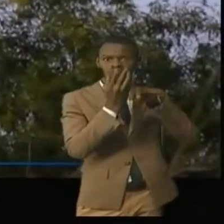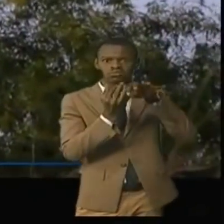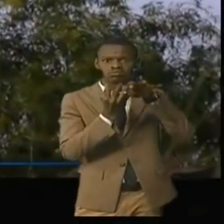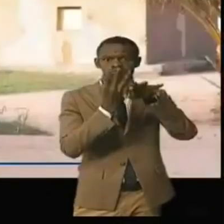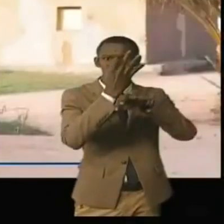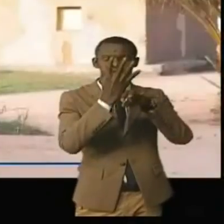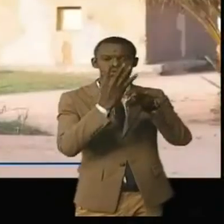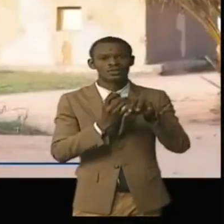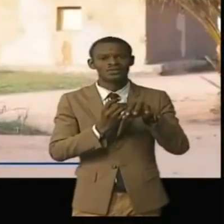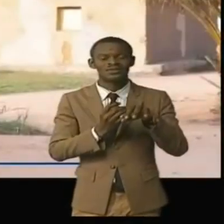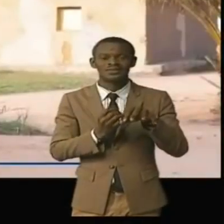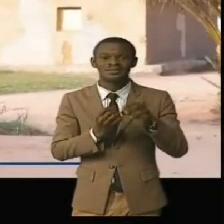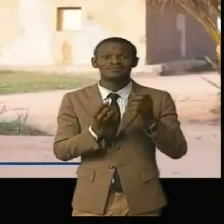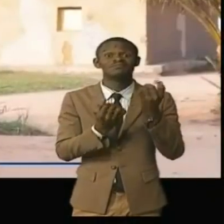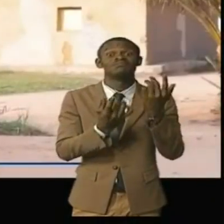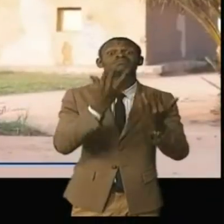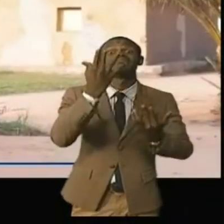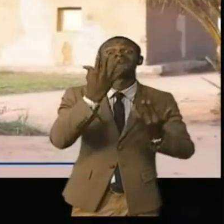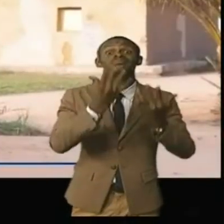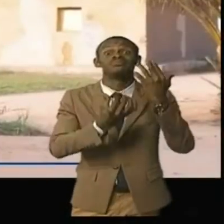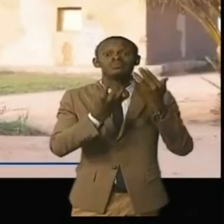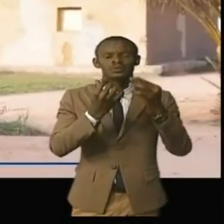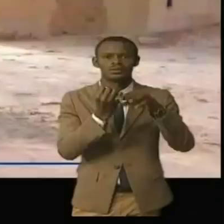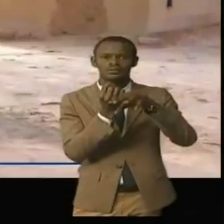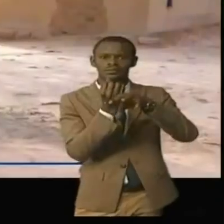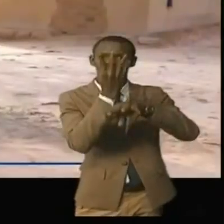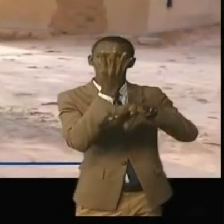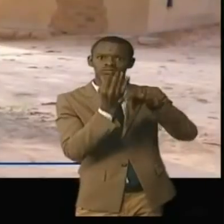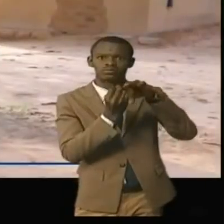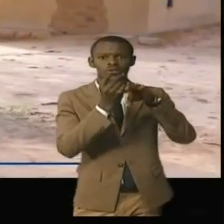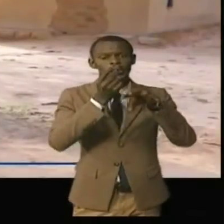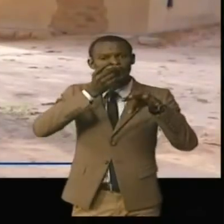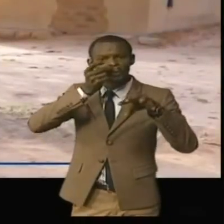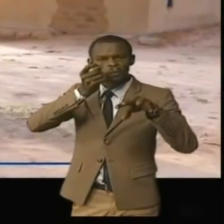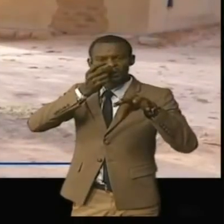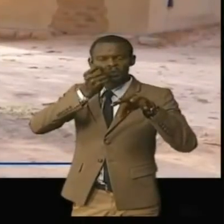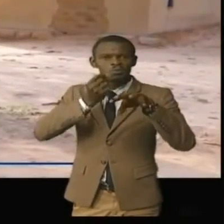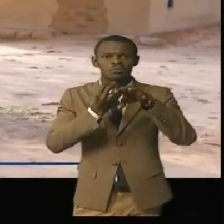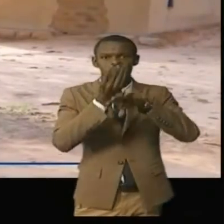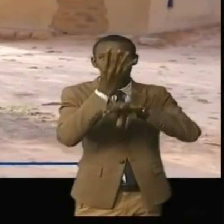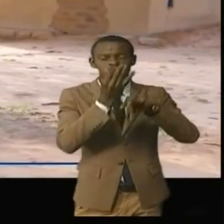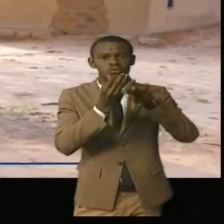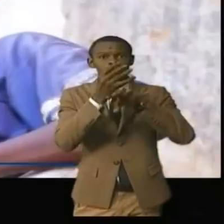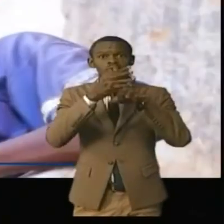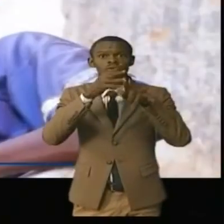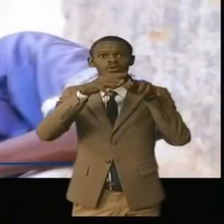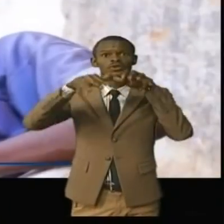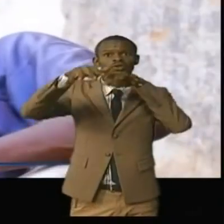L'odeur du pétrole dans l'atmosphère dégage du parfum du village. L'environnement est pollué.